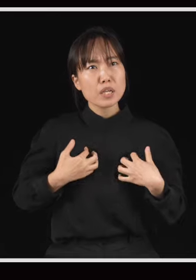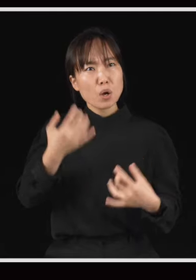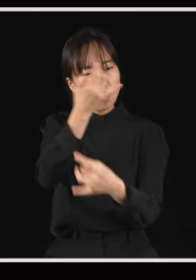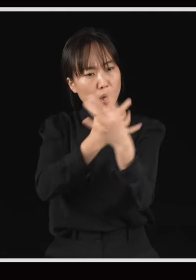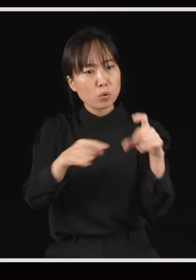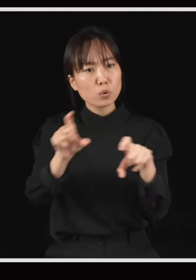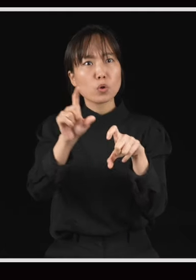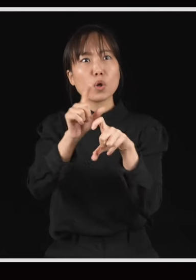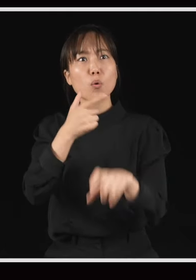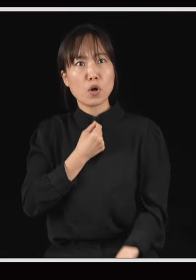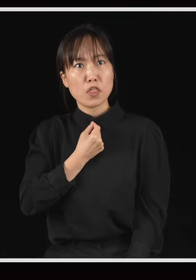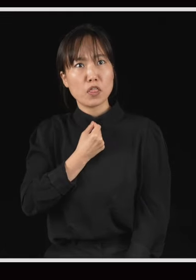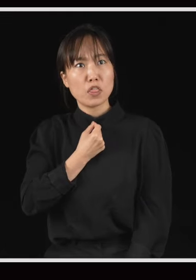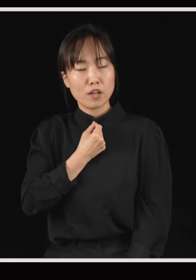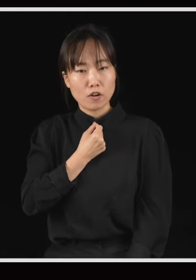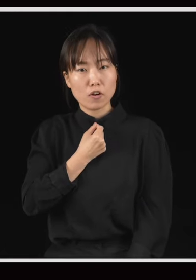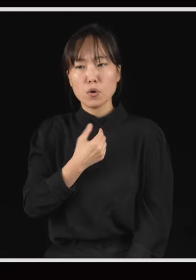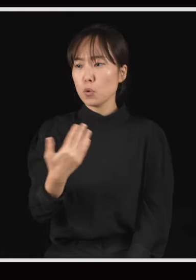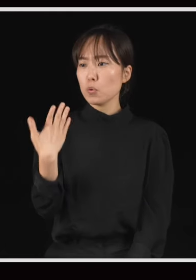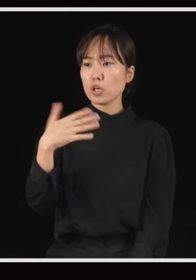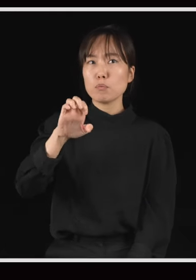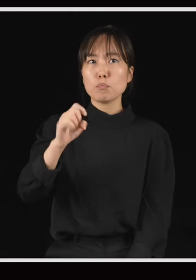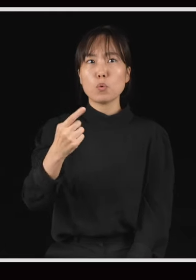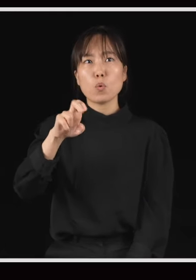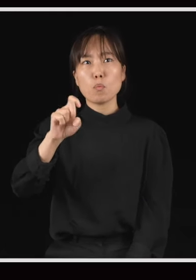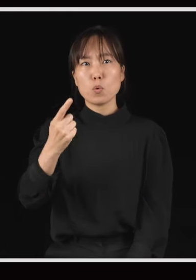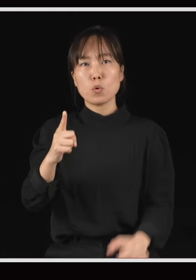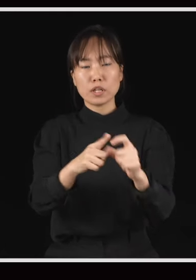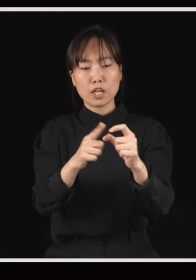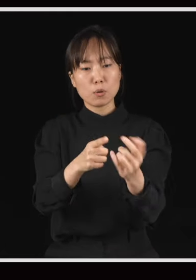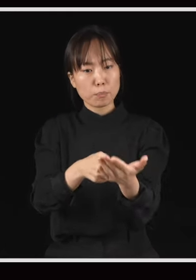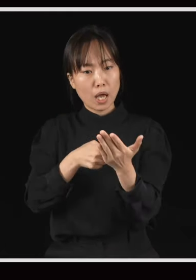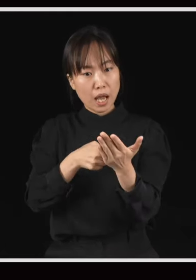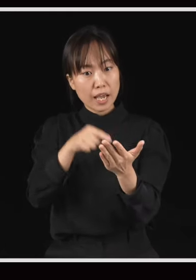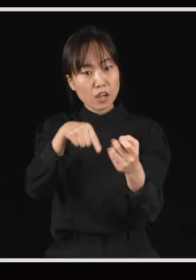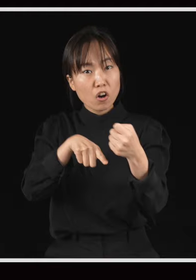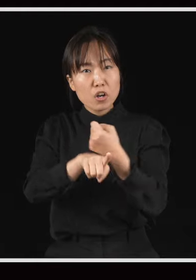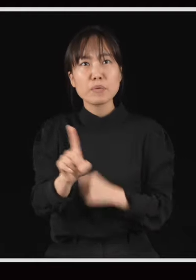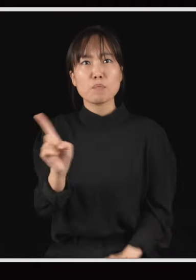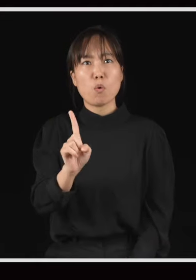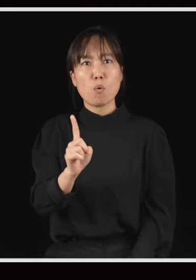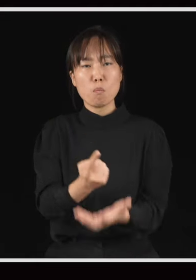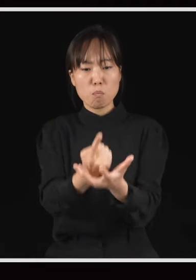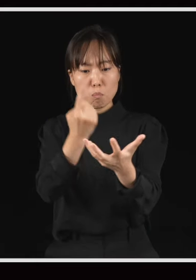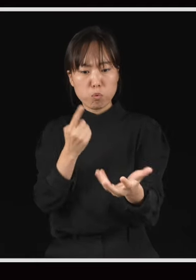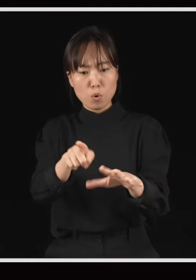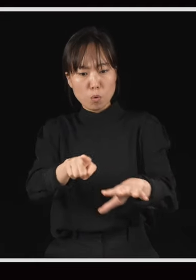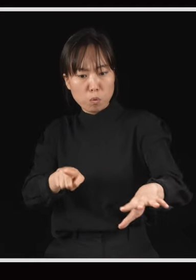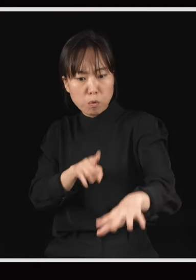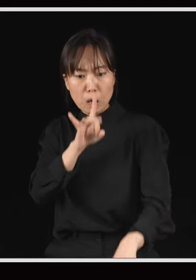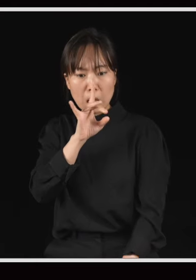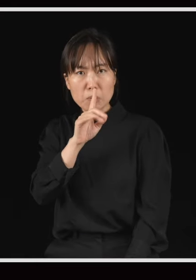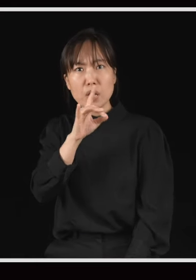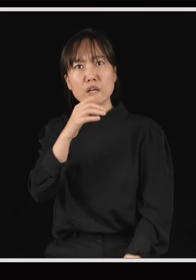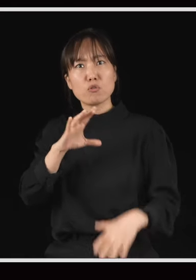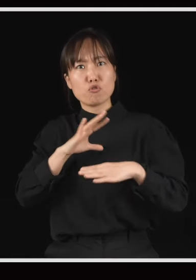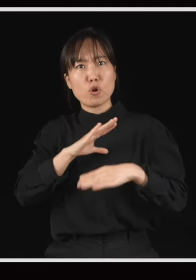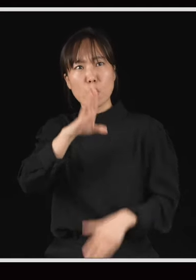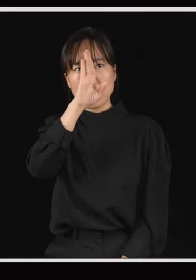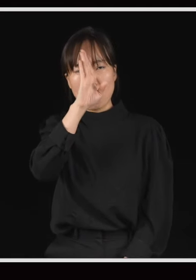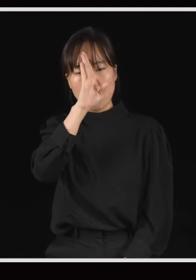많은 쾌락을, 그래서 FOMO라는 얘기를 하잖아요. Fear of Missing Out, 놓치지 않아야 된다는 생각.